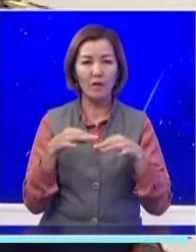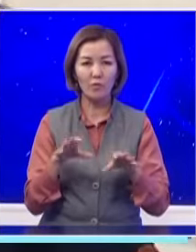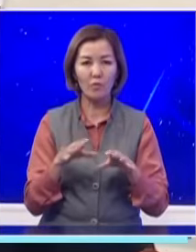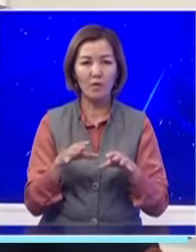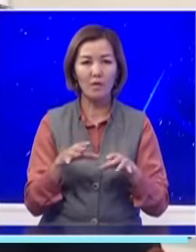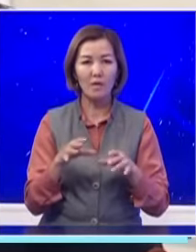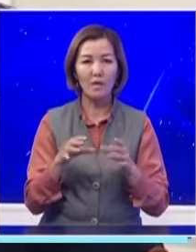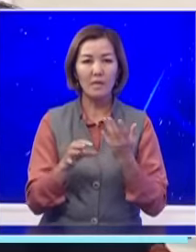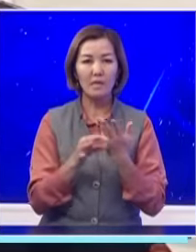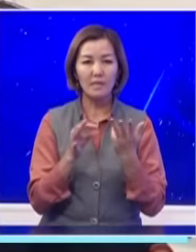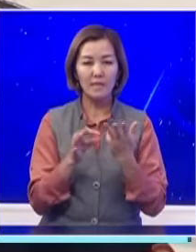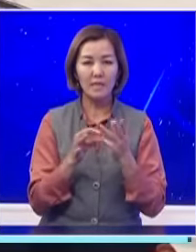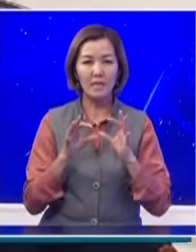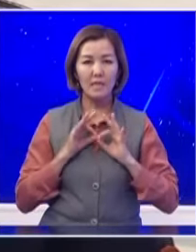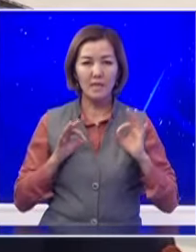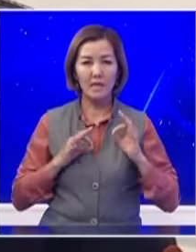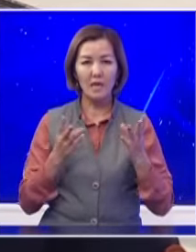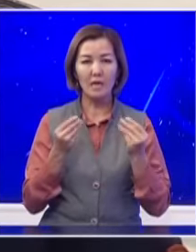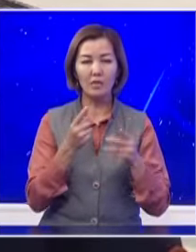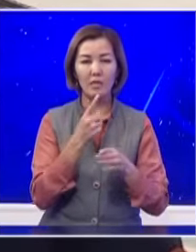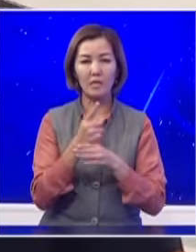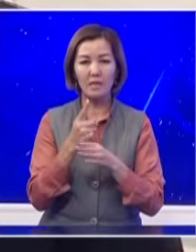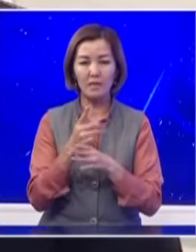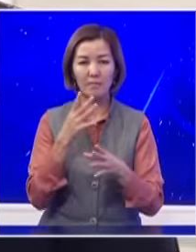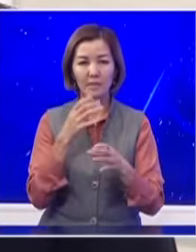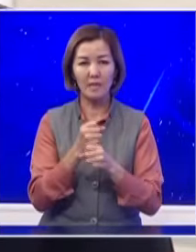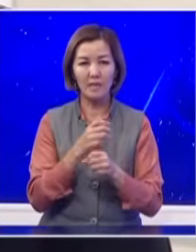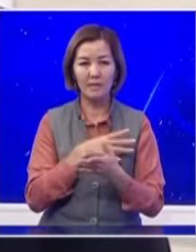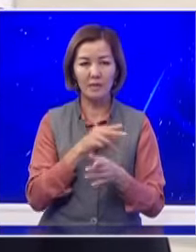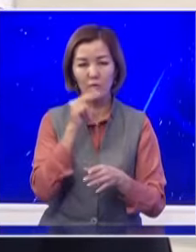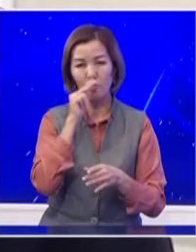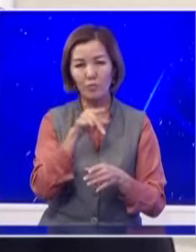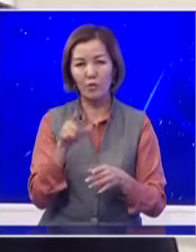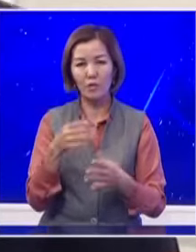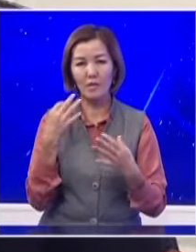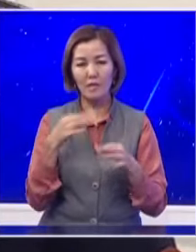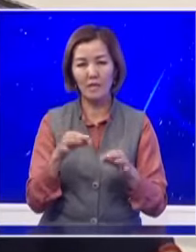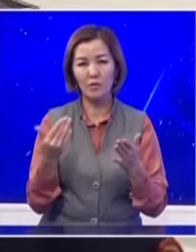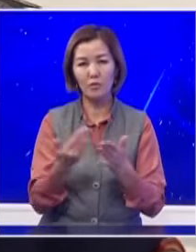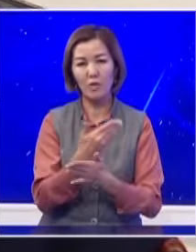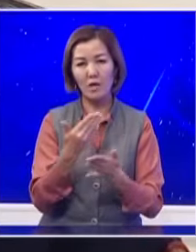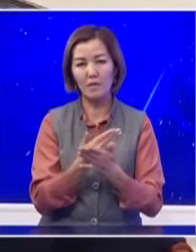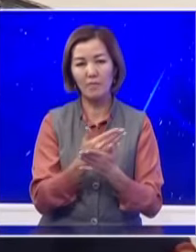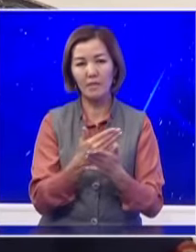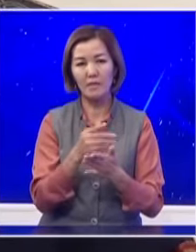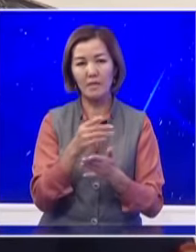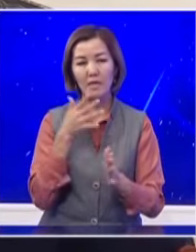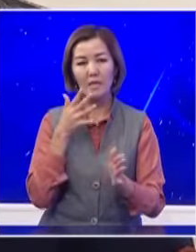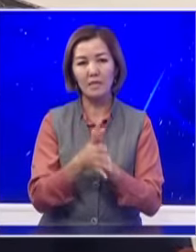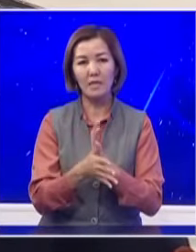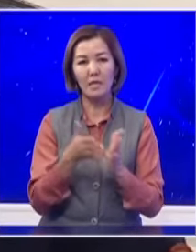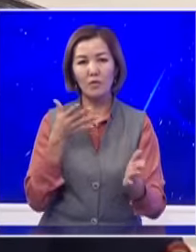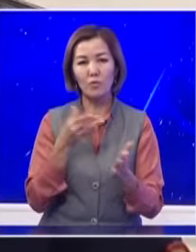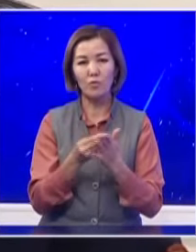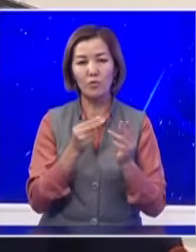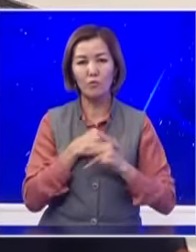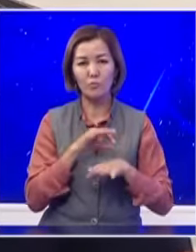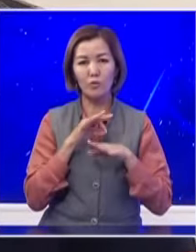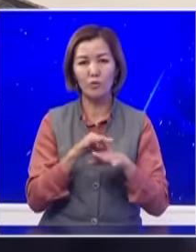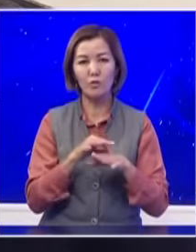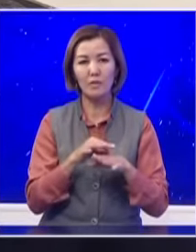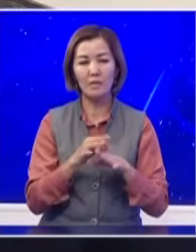зергерлік бұйымдар және ақша қаражаттарына тыйым салды. Сонымен қоса күдіктілердің өзімен еркін түрде келтірілген залалды өтеу жұмыстары жүргізілді. Оның